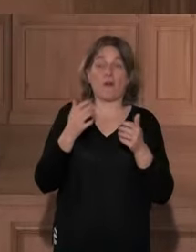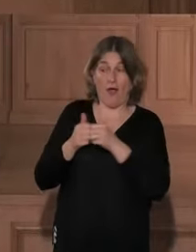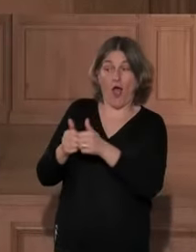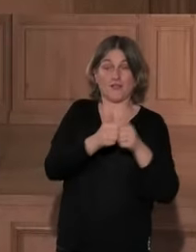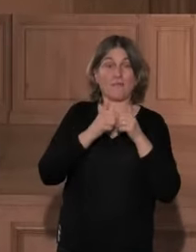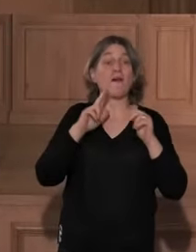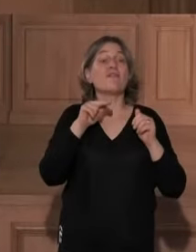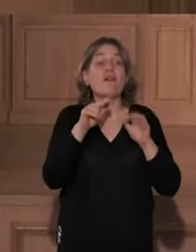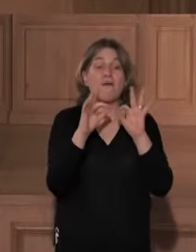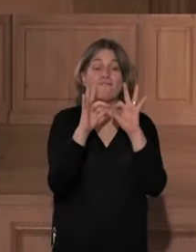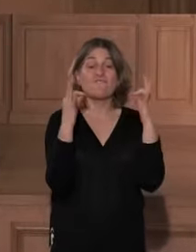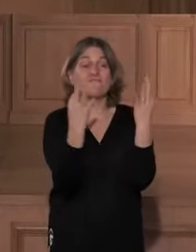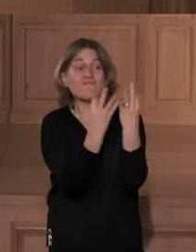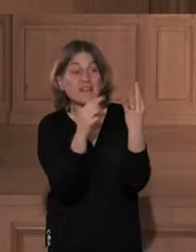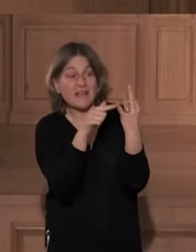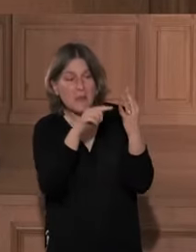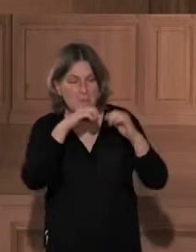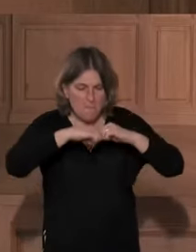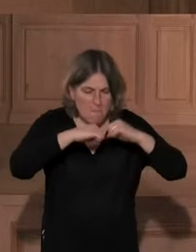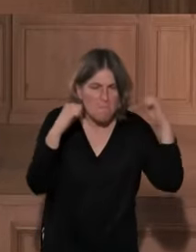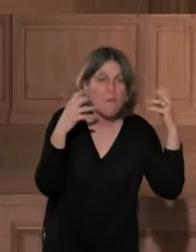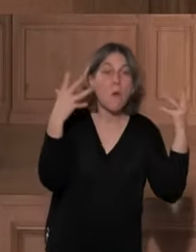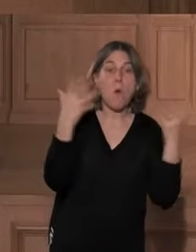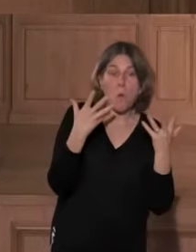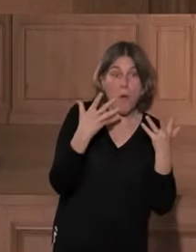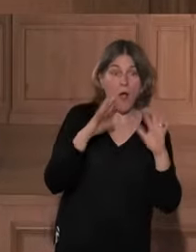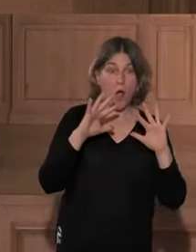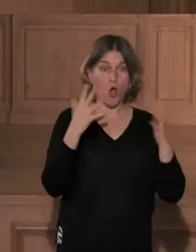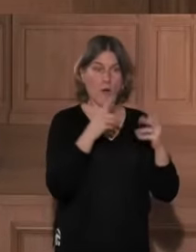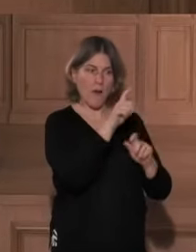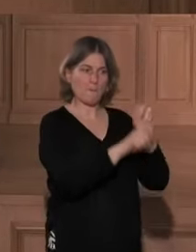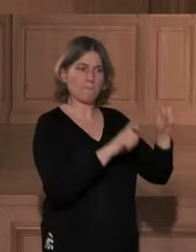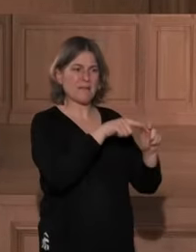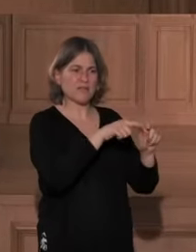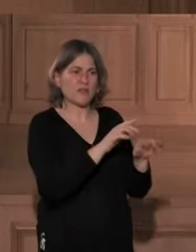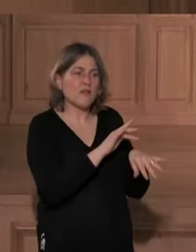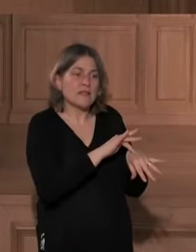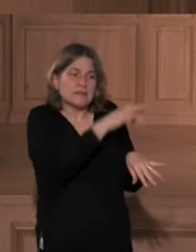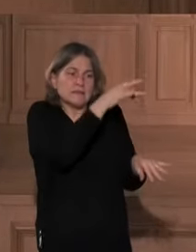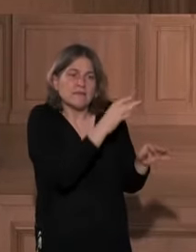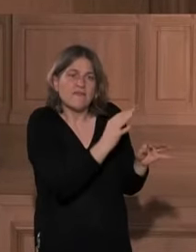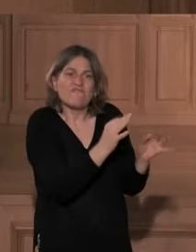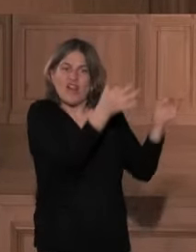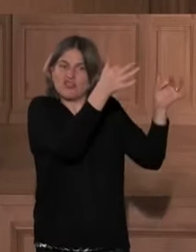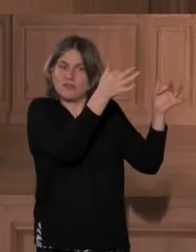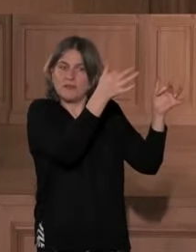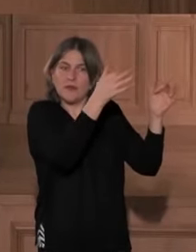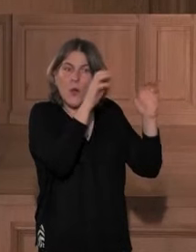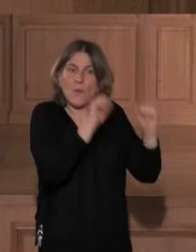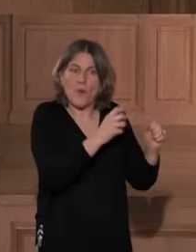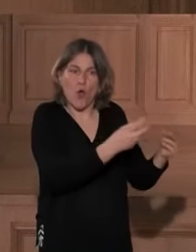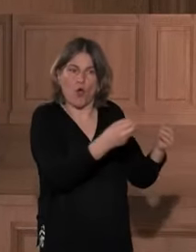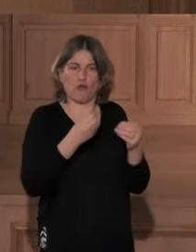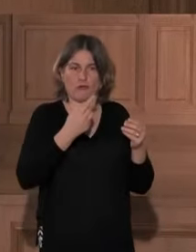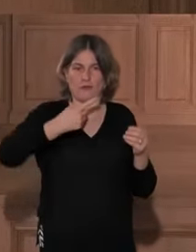qu'est la fraternité et essayer de comprendre comment peut-être les personnes les plus vulnérables dans notre société ont un talent pour faire de nous